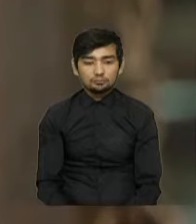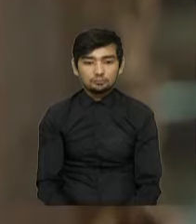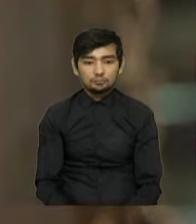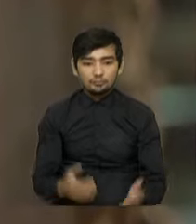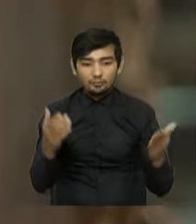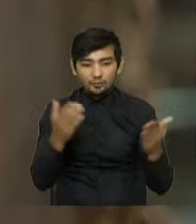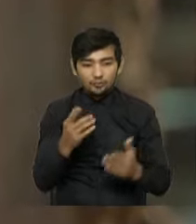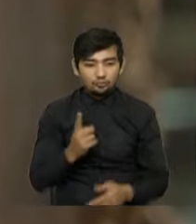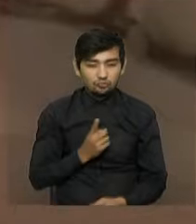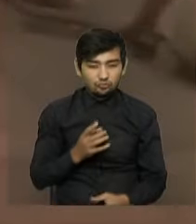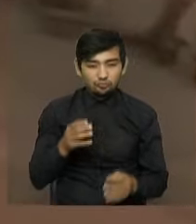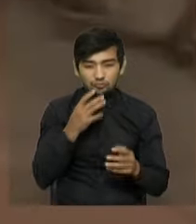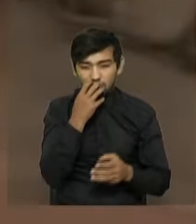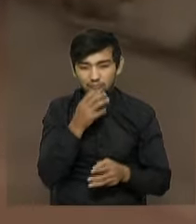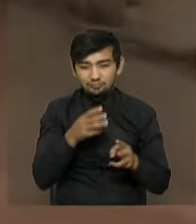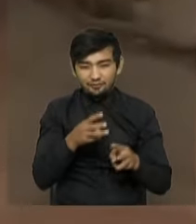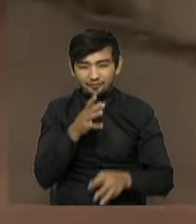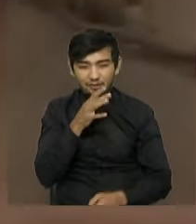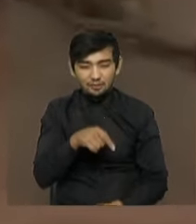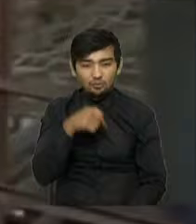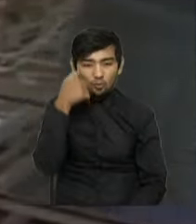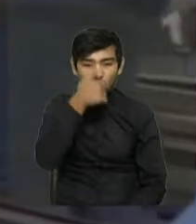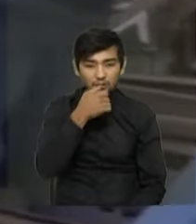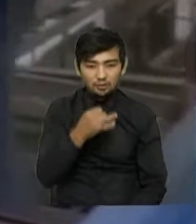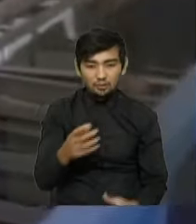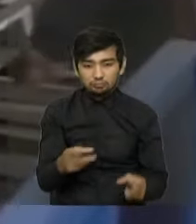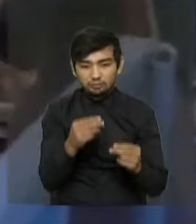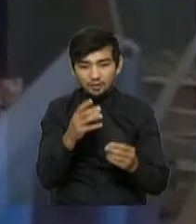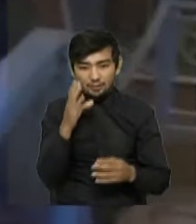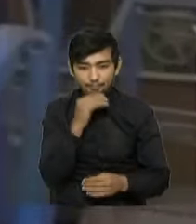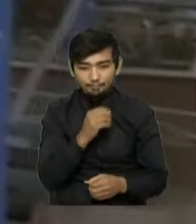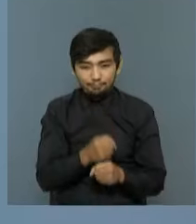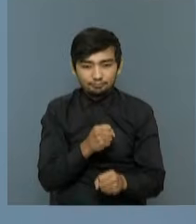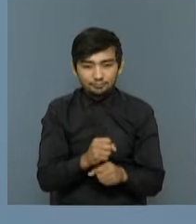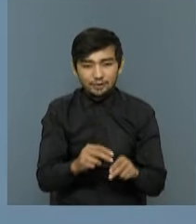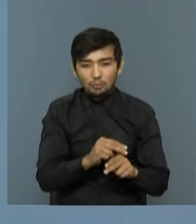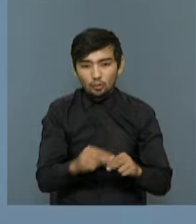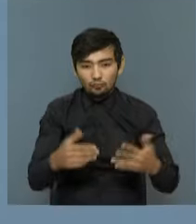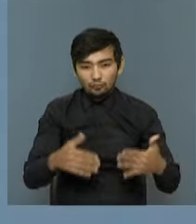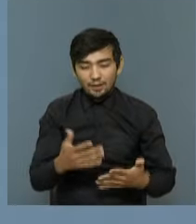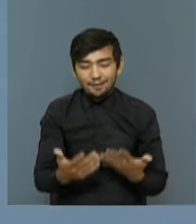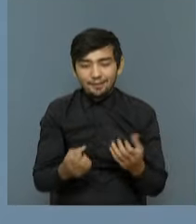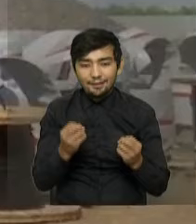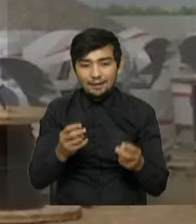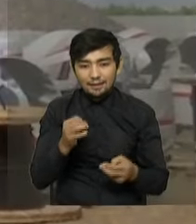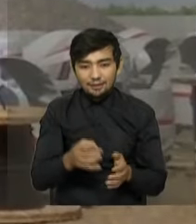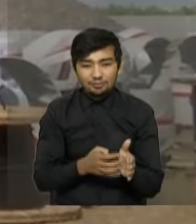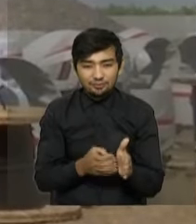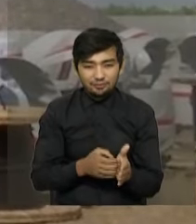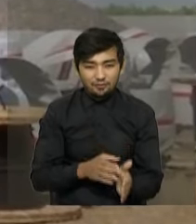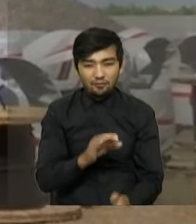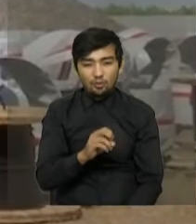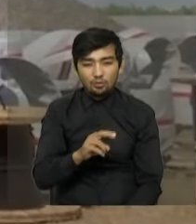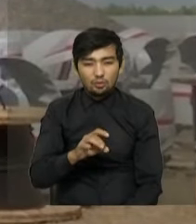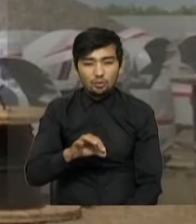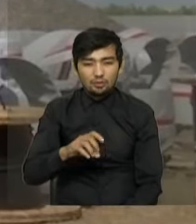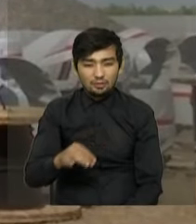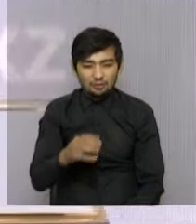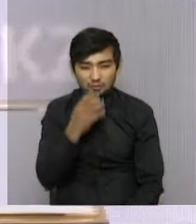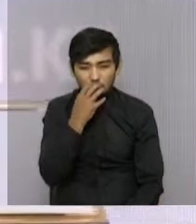Каким ожидается отопительный сезон в этом году? Успели ли на ТЭЦ сделать ремонт? Как кадровый дефицит в отрасли может отразиться на тепле